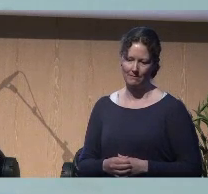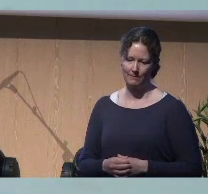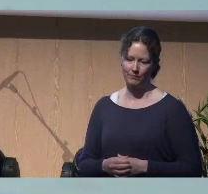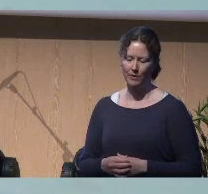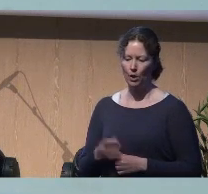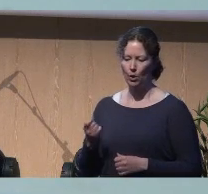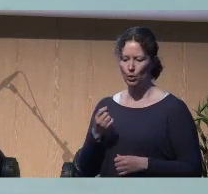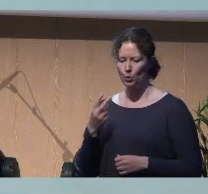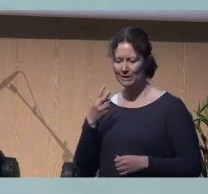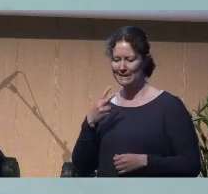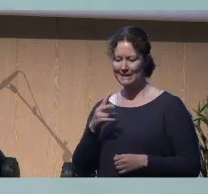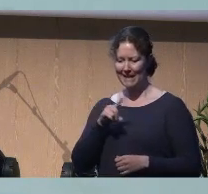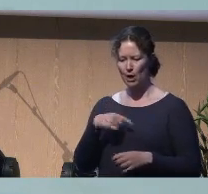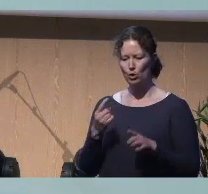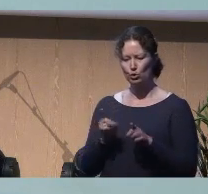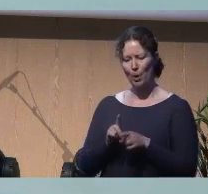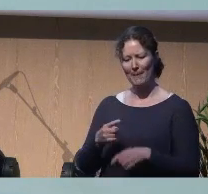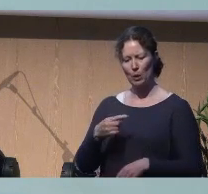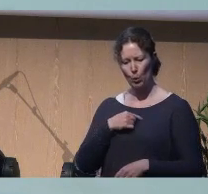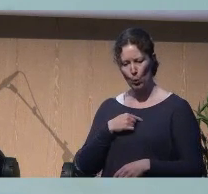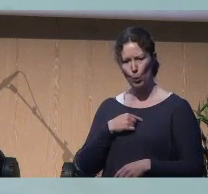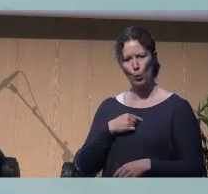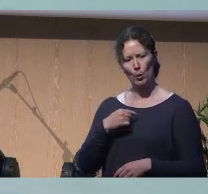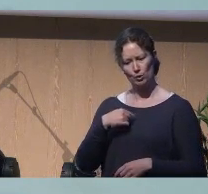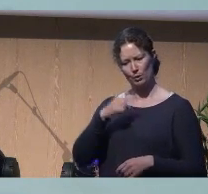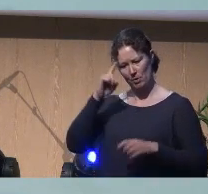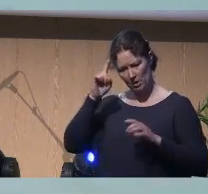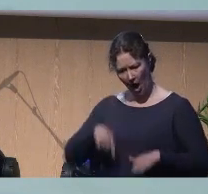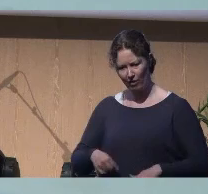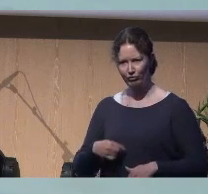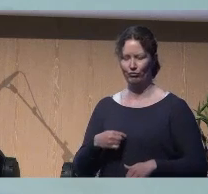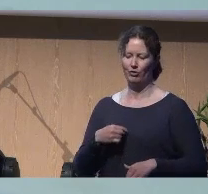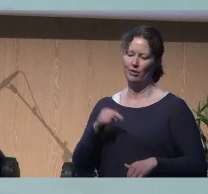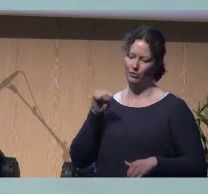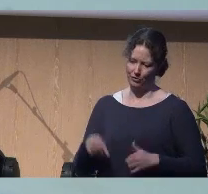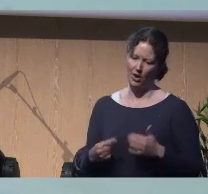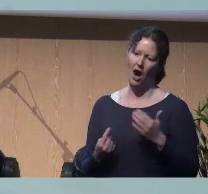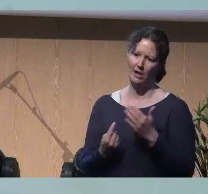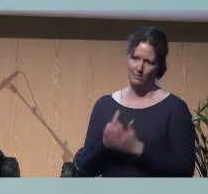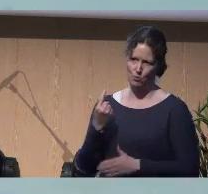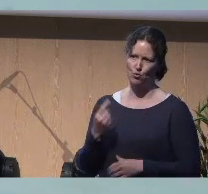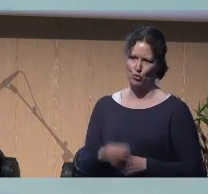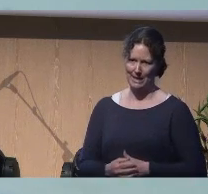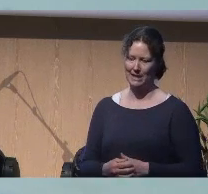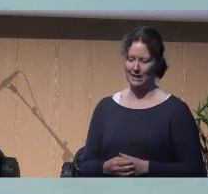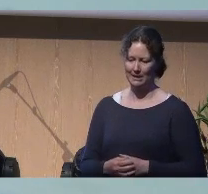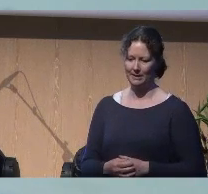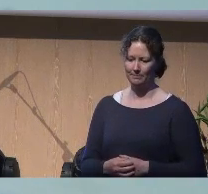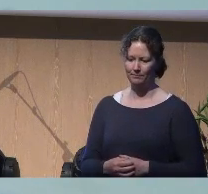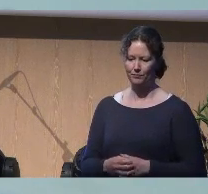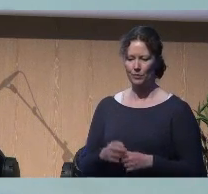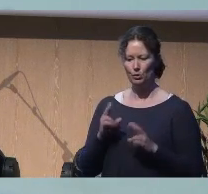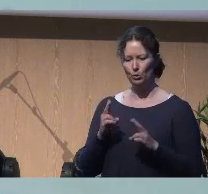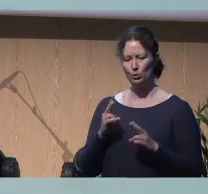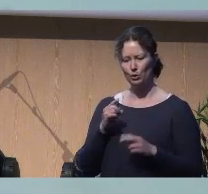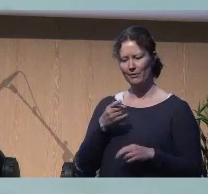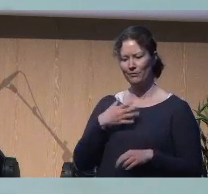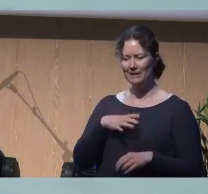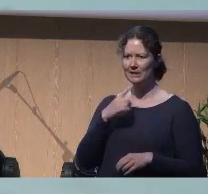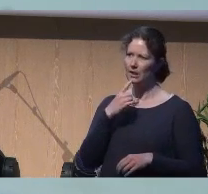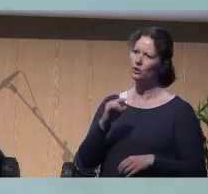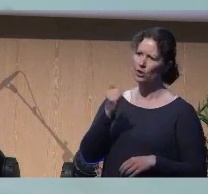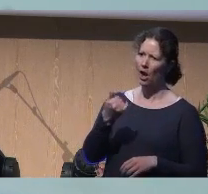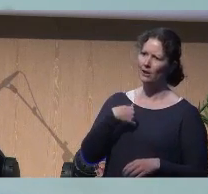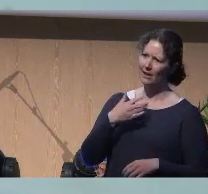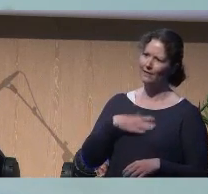Når noen ser oss som et du som kan, så det mulig også å ville si at ja, jeg